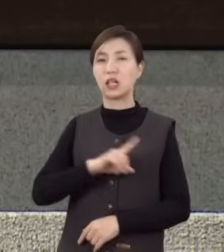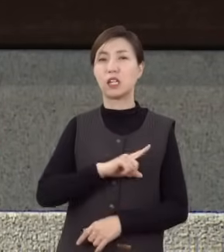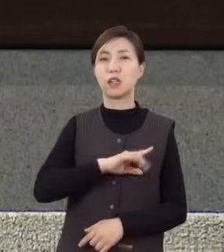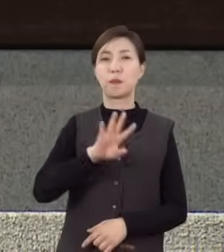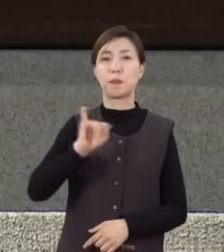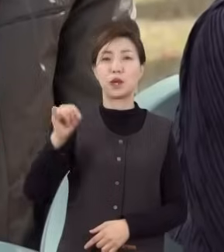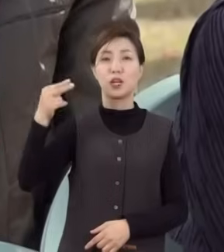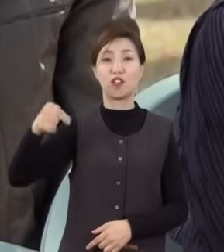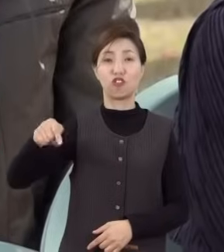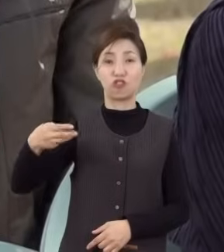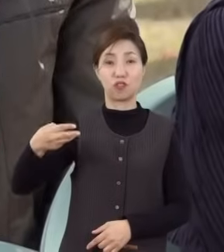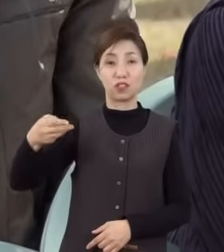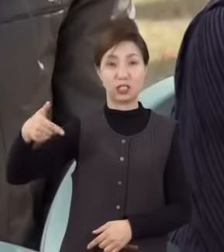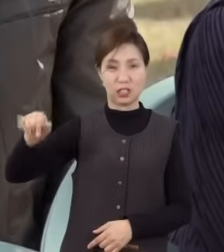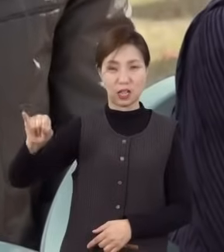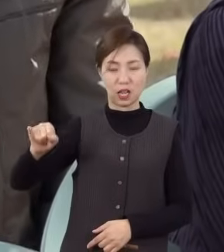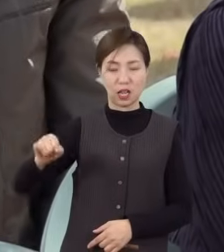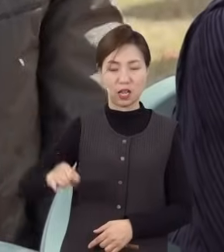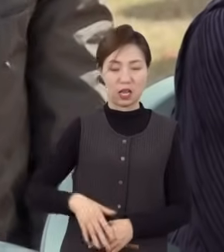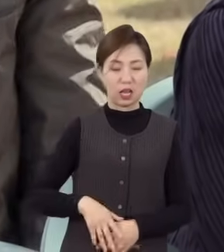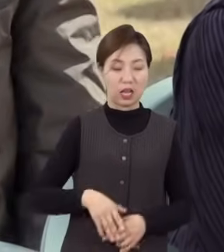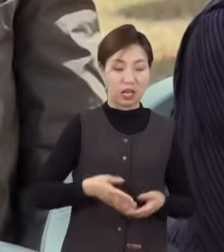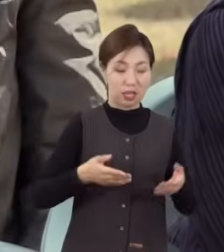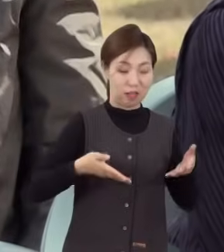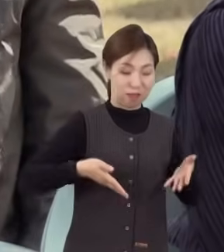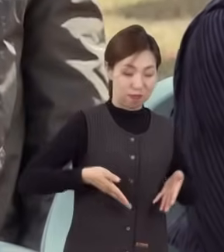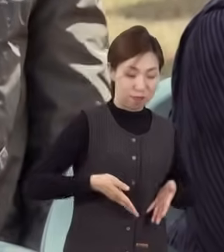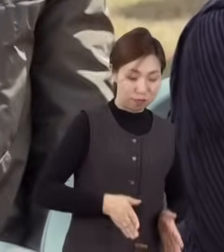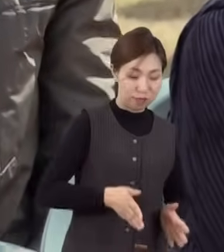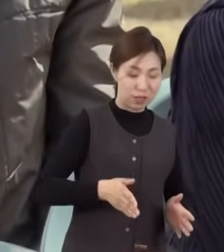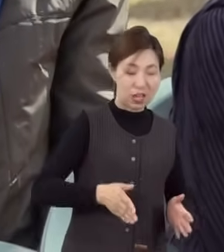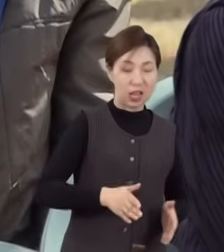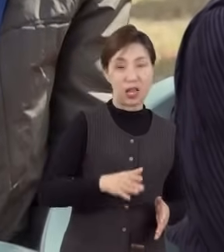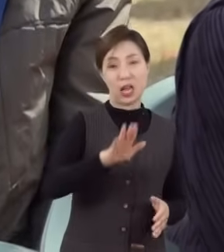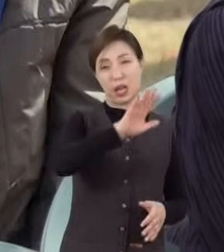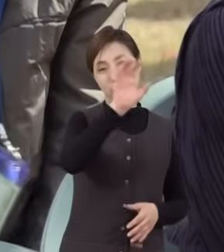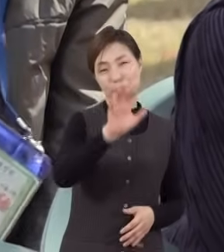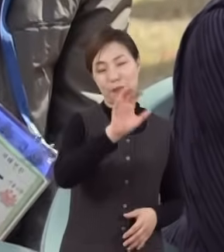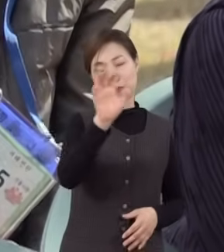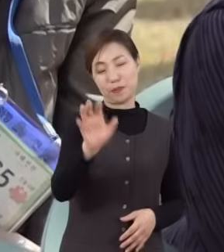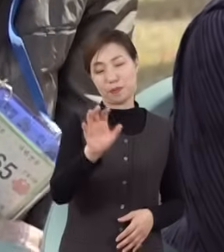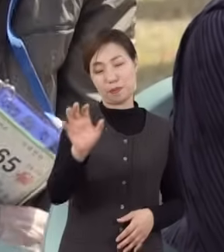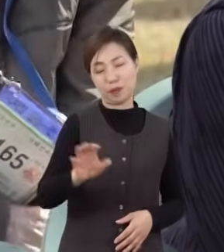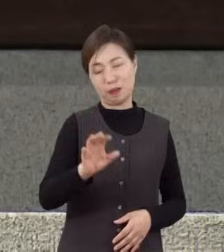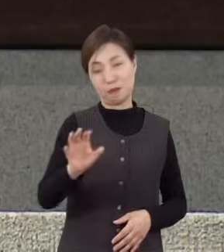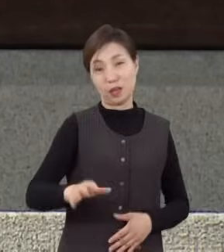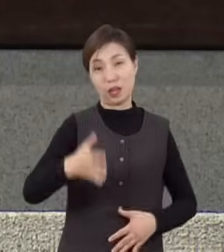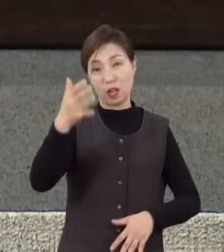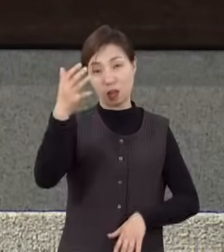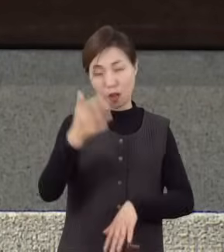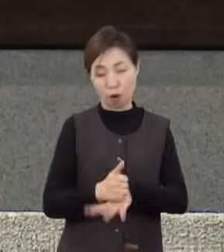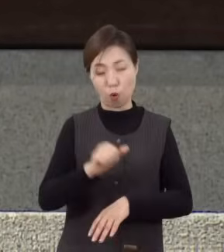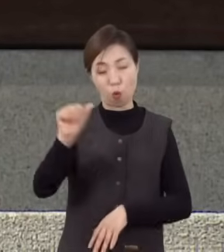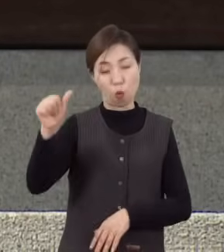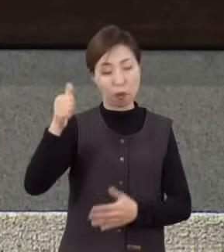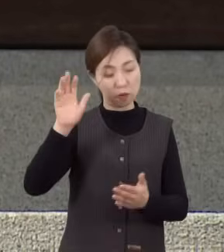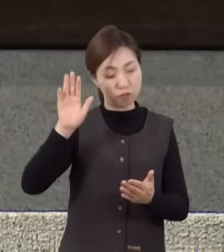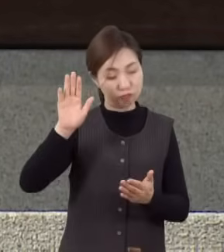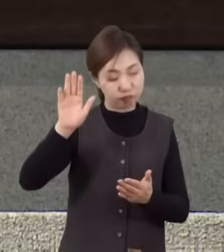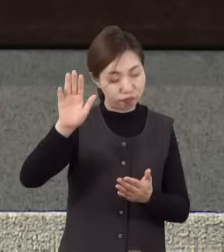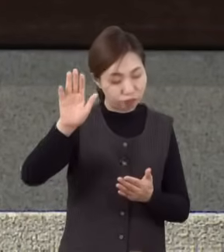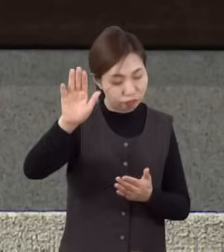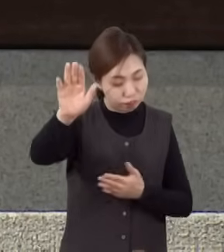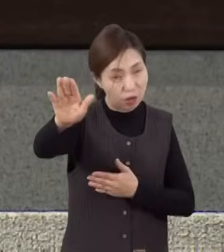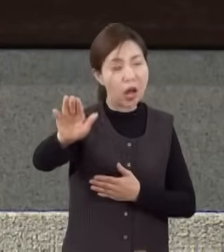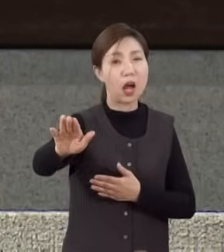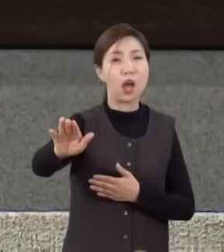태어나고 태어나서 마지막 500생 때 드디어 부처님 법을 만나고 드디어 5계를